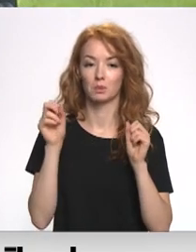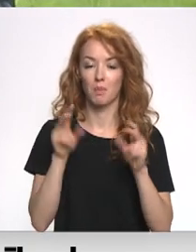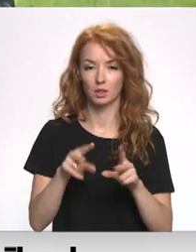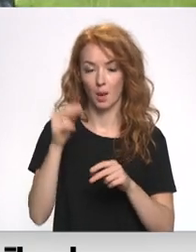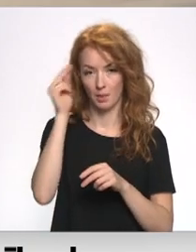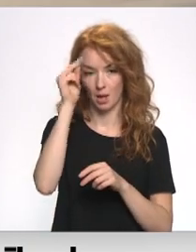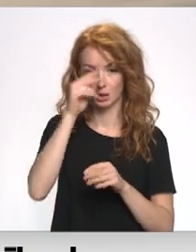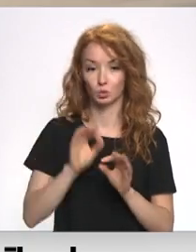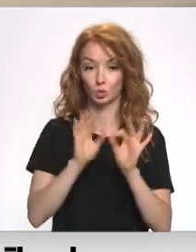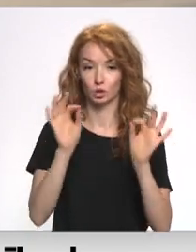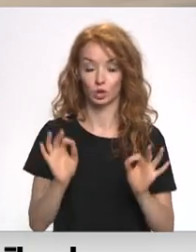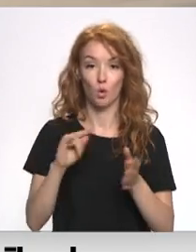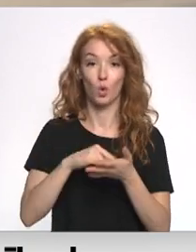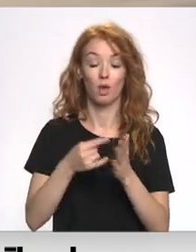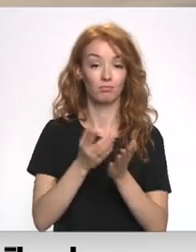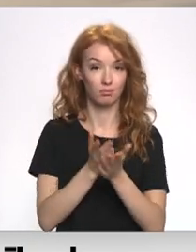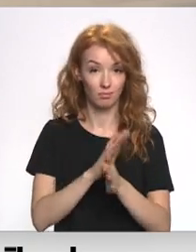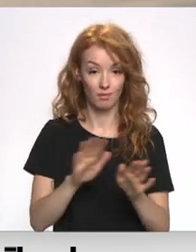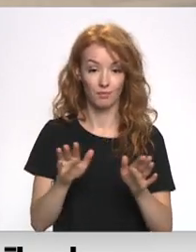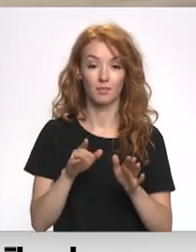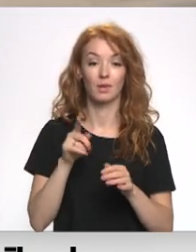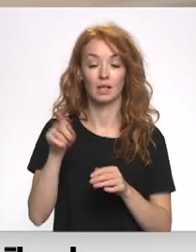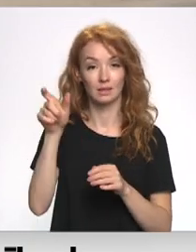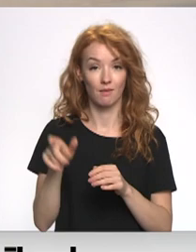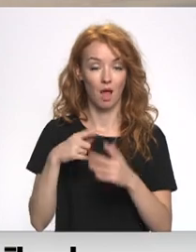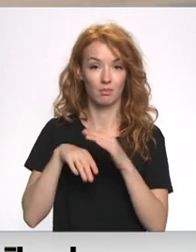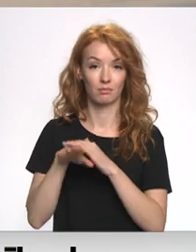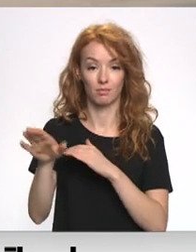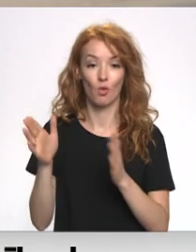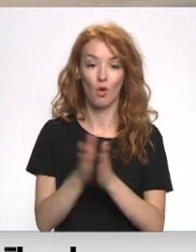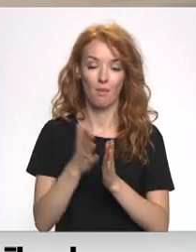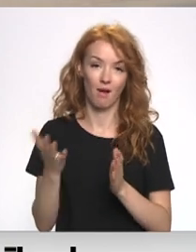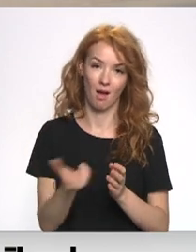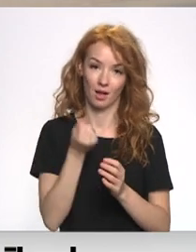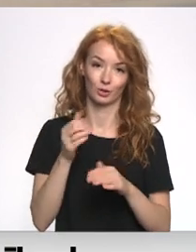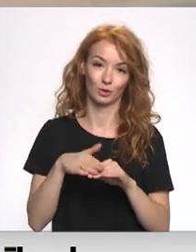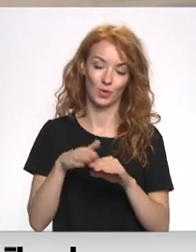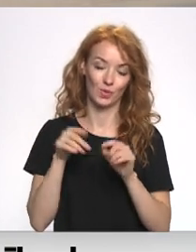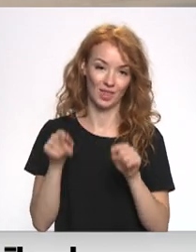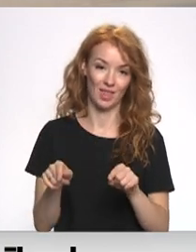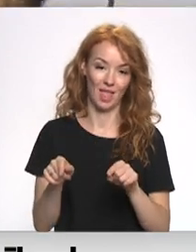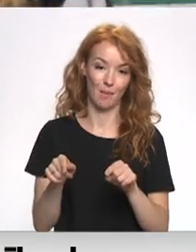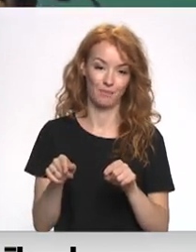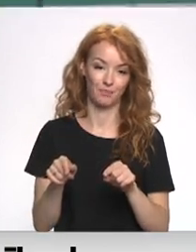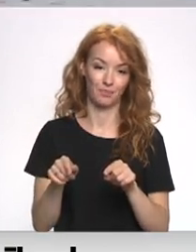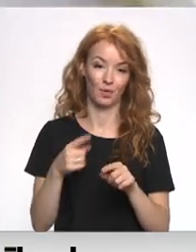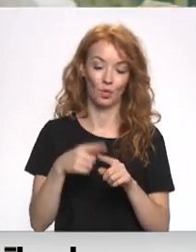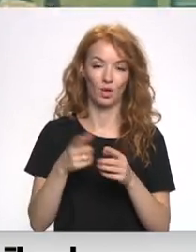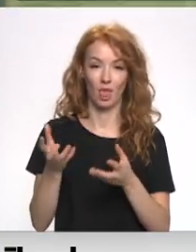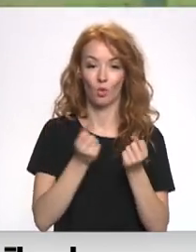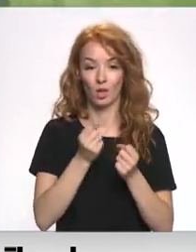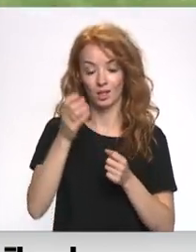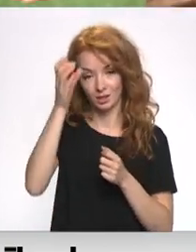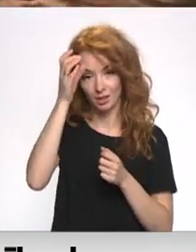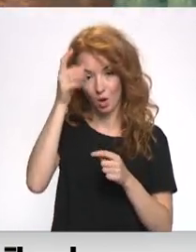apmācību uzsākšanai. Projektam noslēdzoties kursanti uz dzimteni dosies kopā ar jauniegūtajiem četrkājienajiem draugiem, kur iegūtās